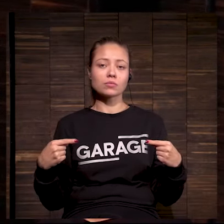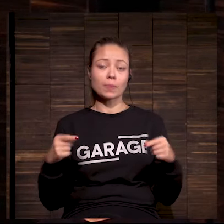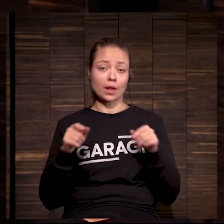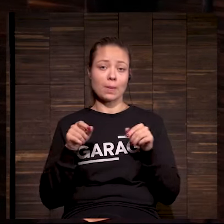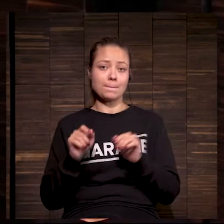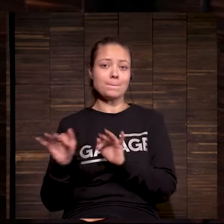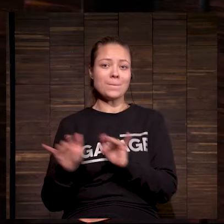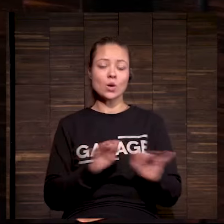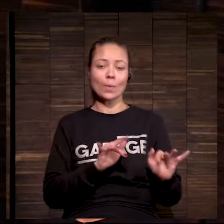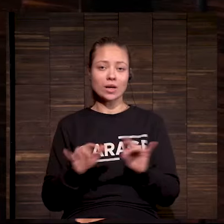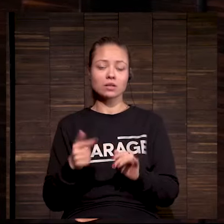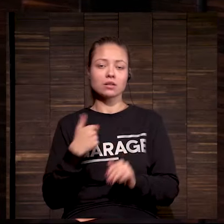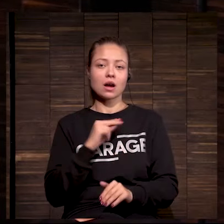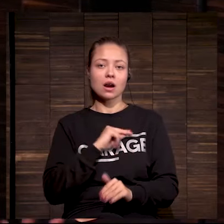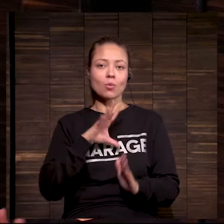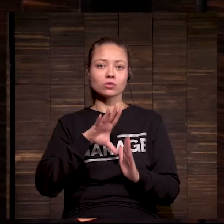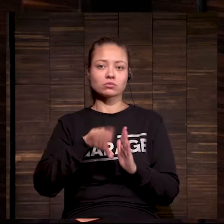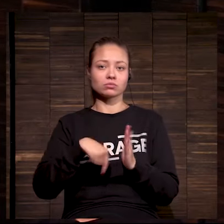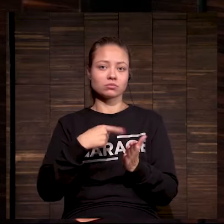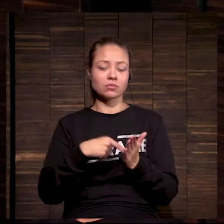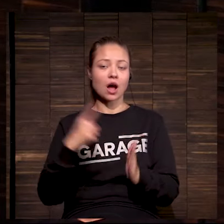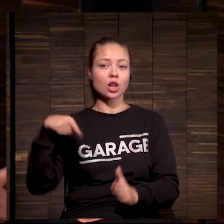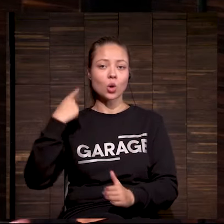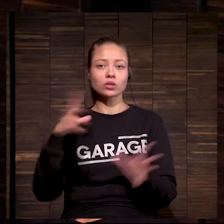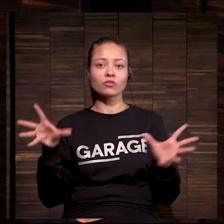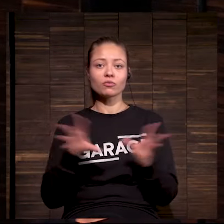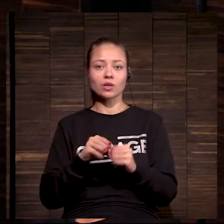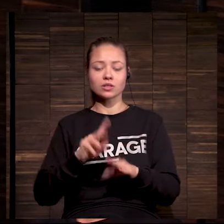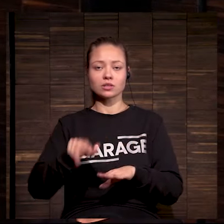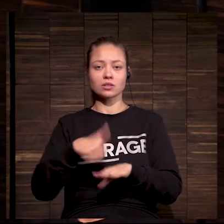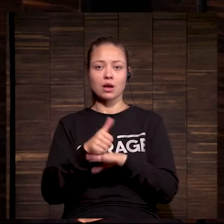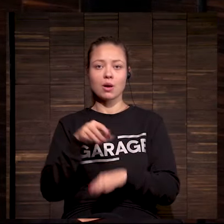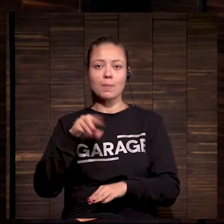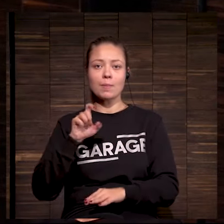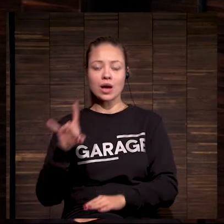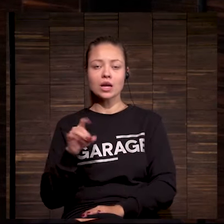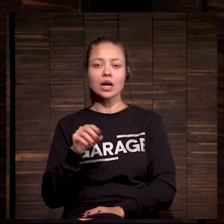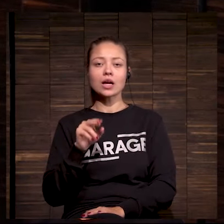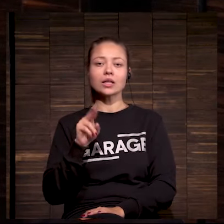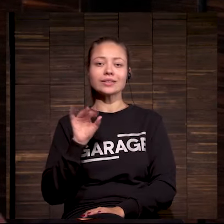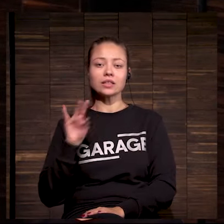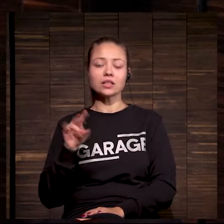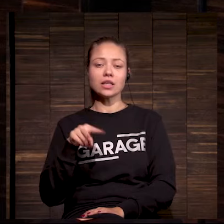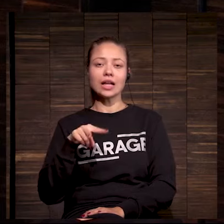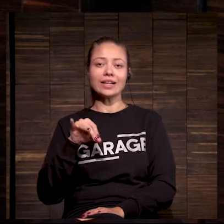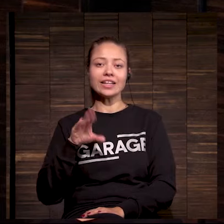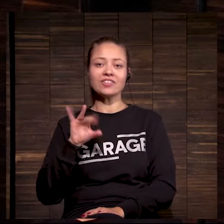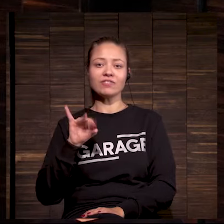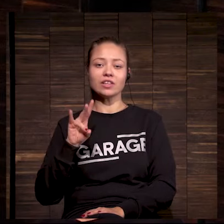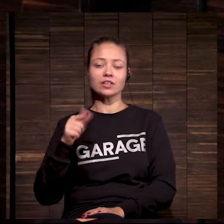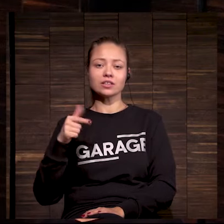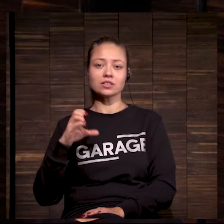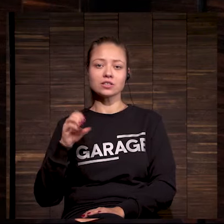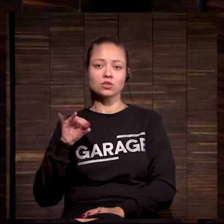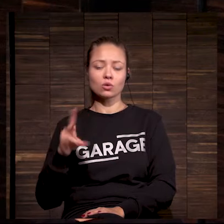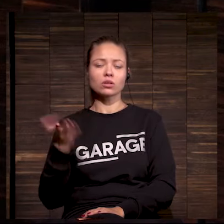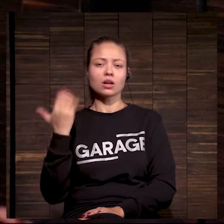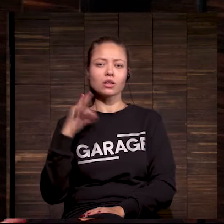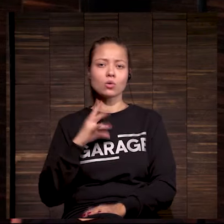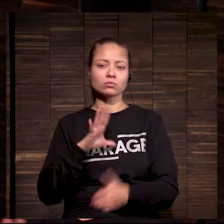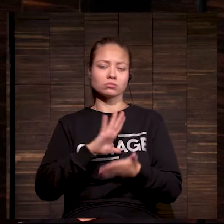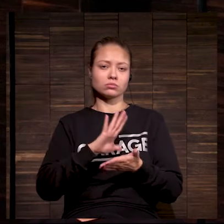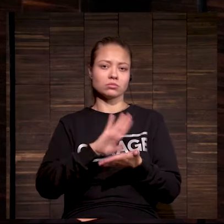мероприятий я работал в лондоне вместе с мэром кеном ливингстон am тогда он был на позиции